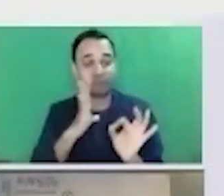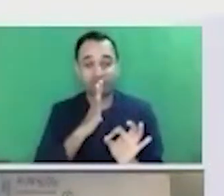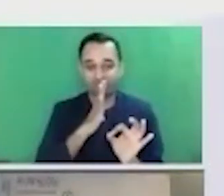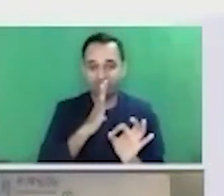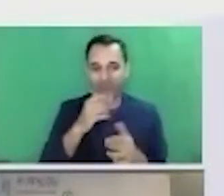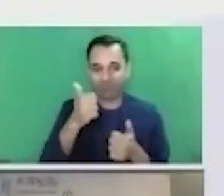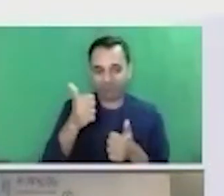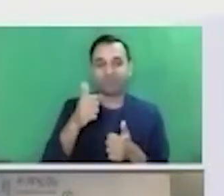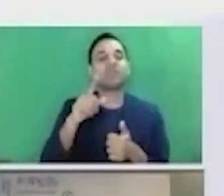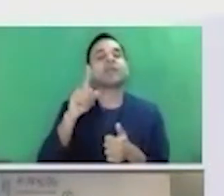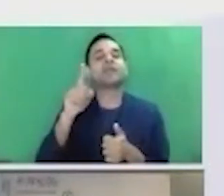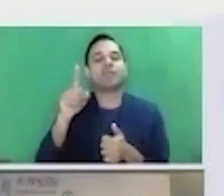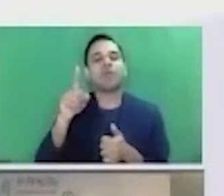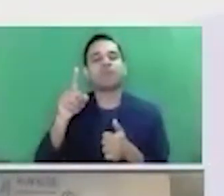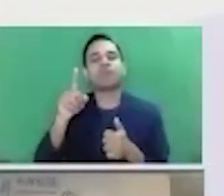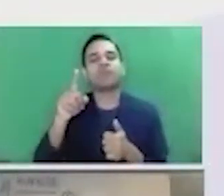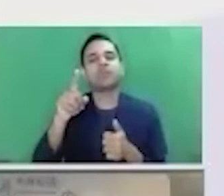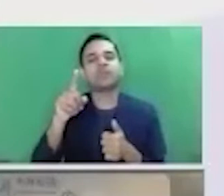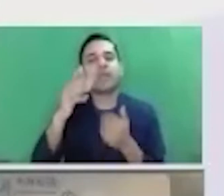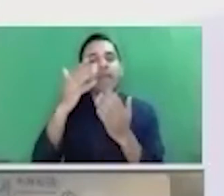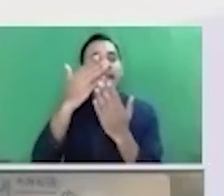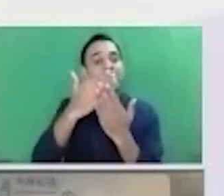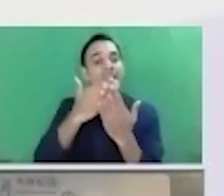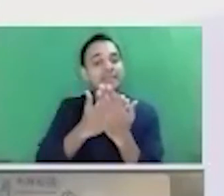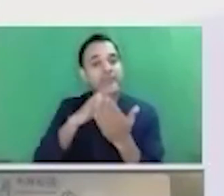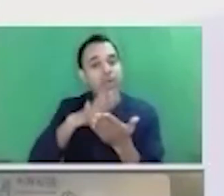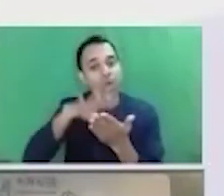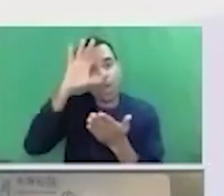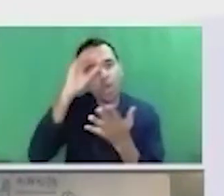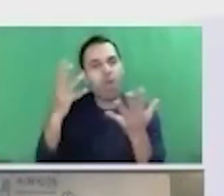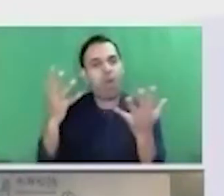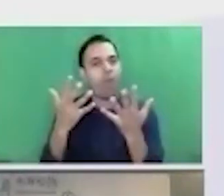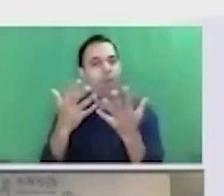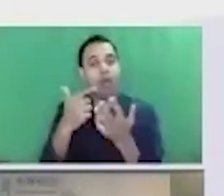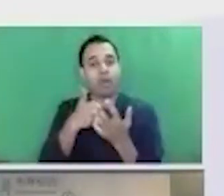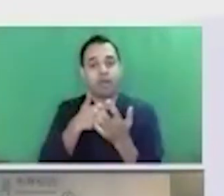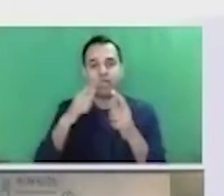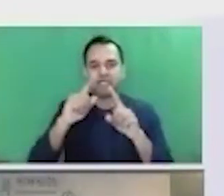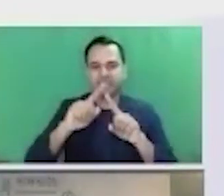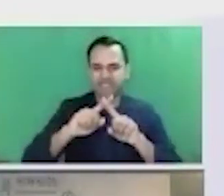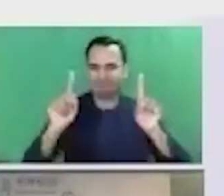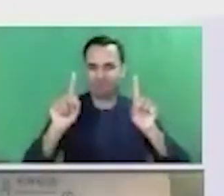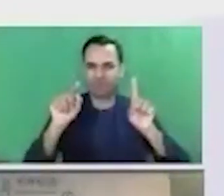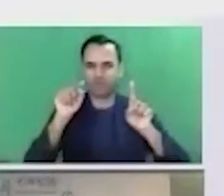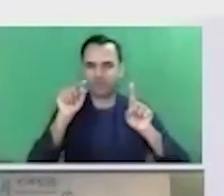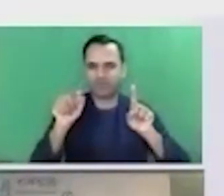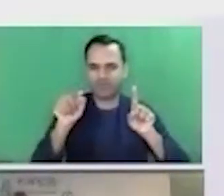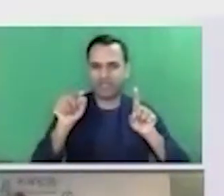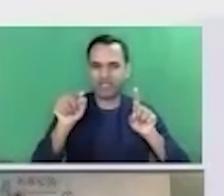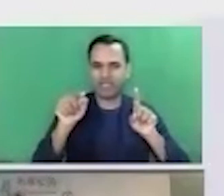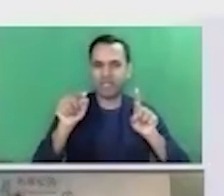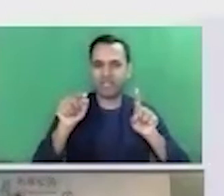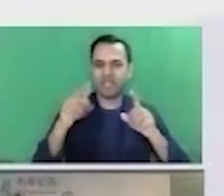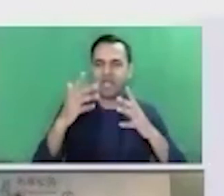الدرس المستفاد هنا حول ما يمكن أن يكون مختلفاً وخاصة الدرس الذي تعلمناه في هذه